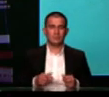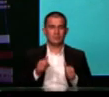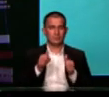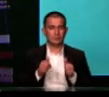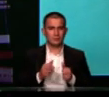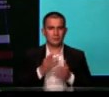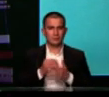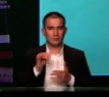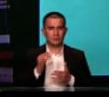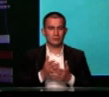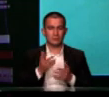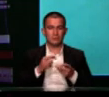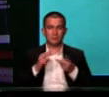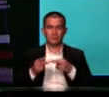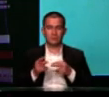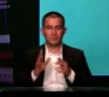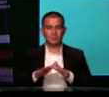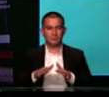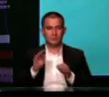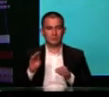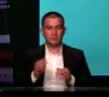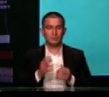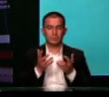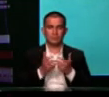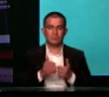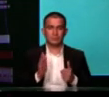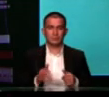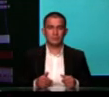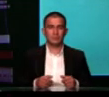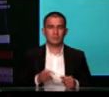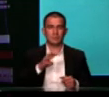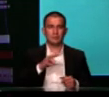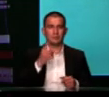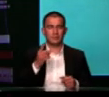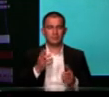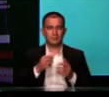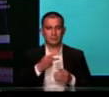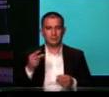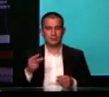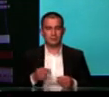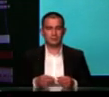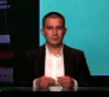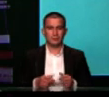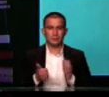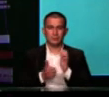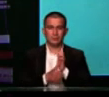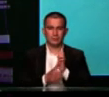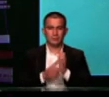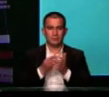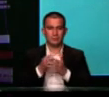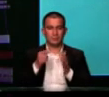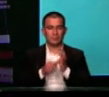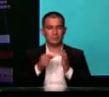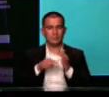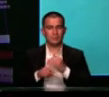formula o'rniga qo'yib hisoblaymiz. M1 barobar 6, 6 ning